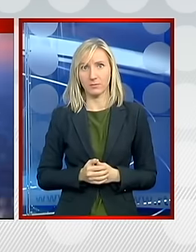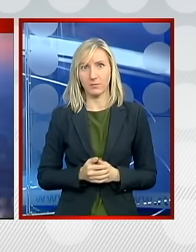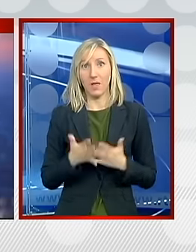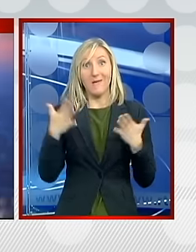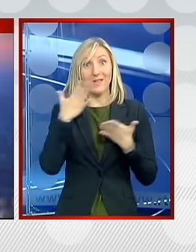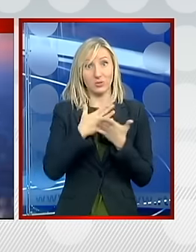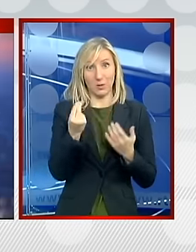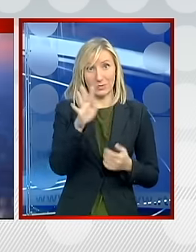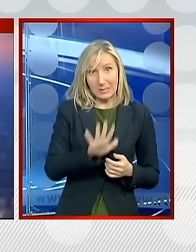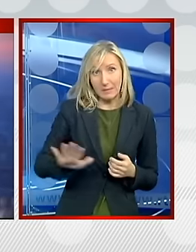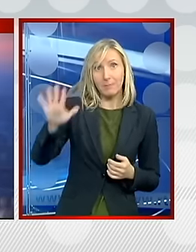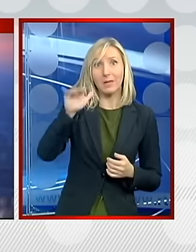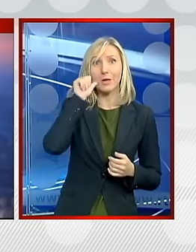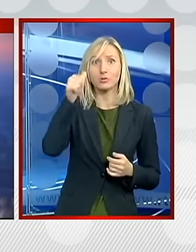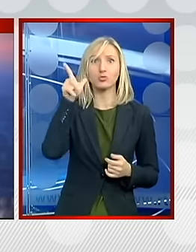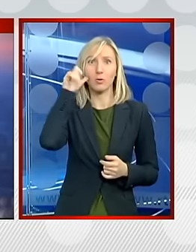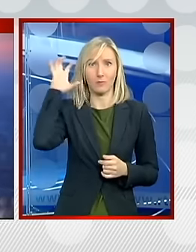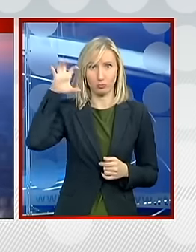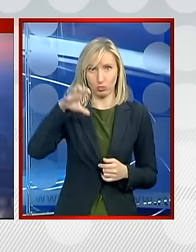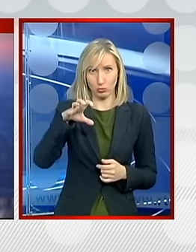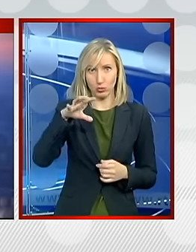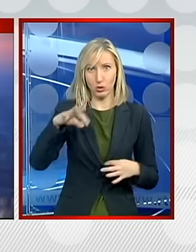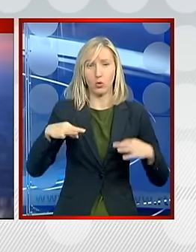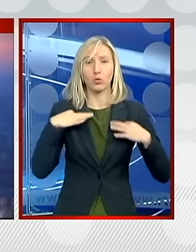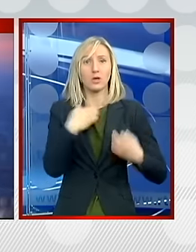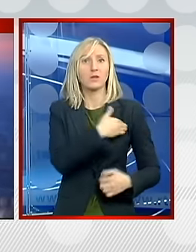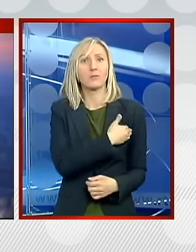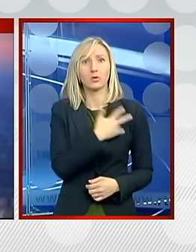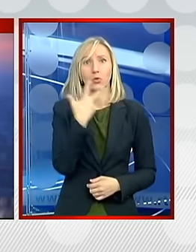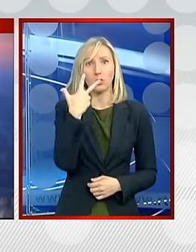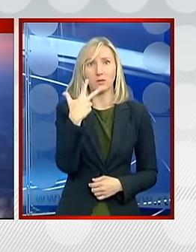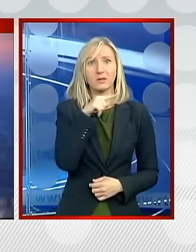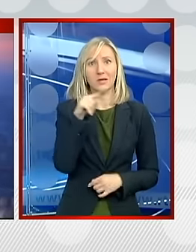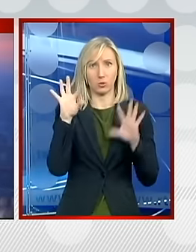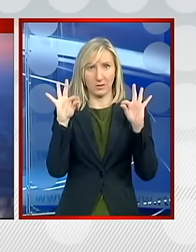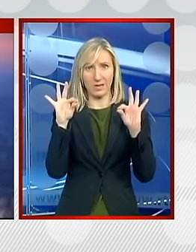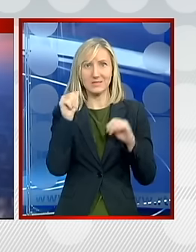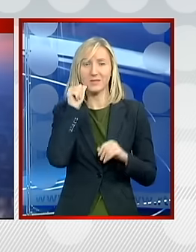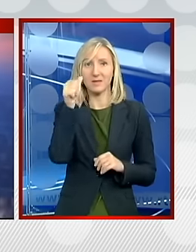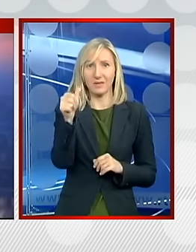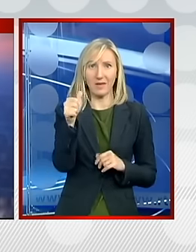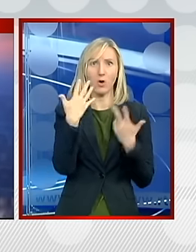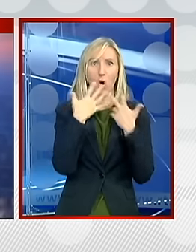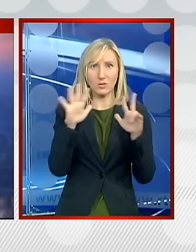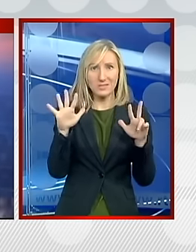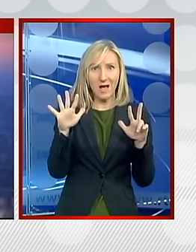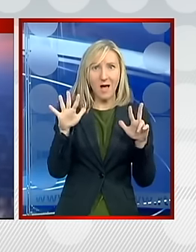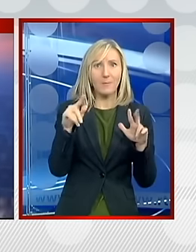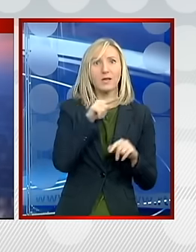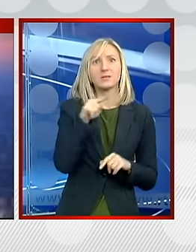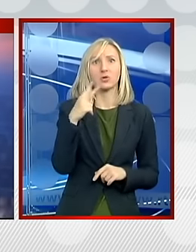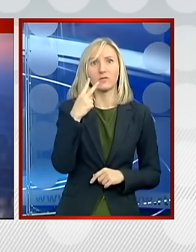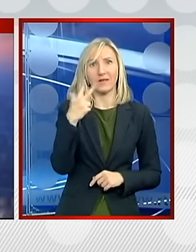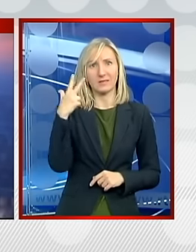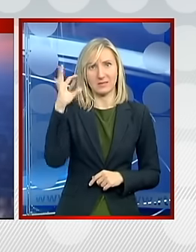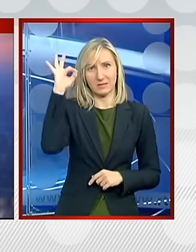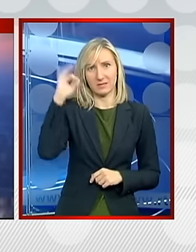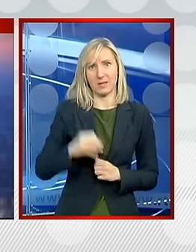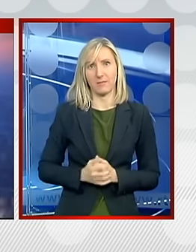U većem delu Srbije sutra pretežno sunčano vreme. Jutarnja temperatura od 3 do 10, dnevna od 18 stepeni